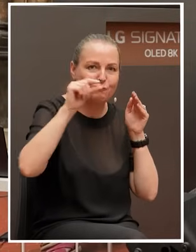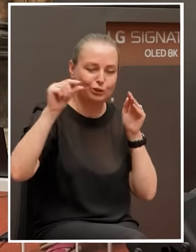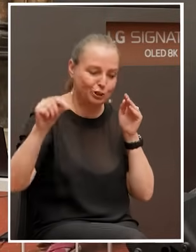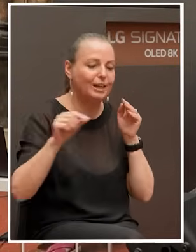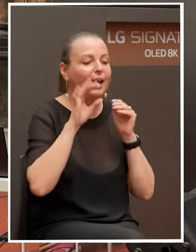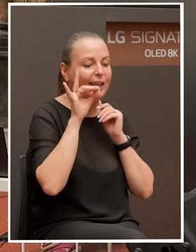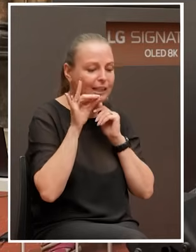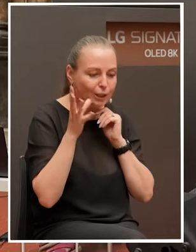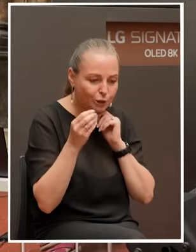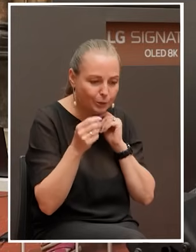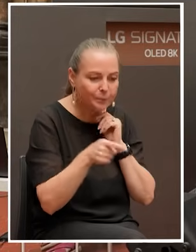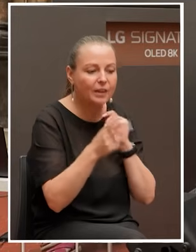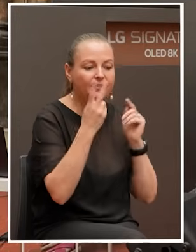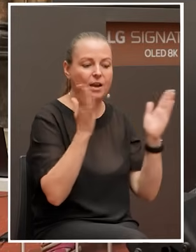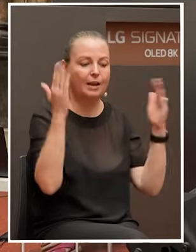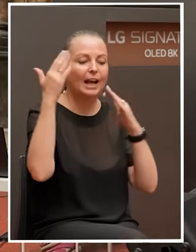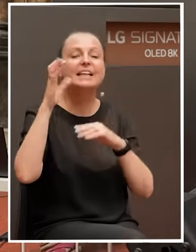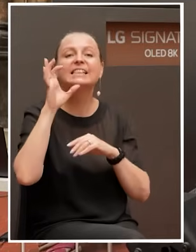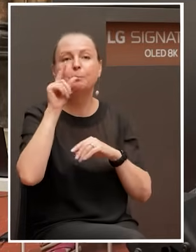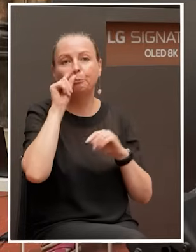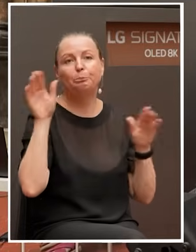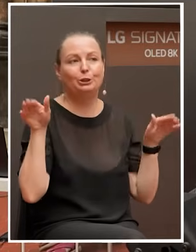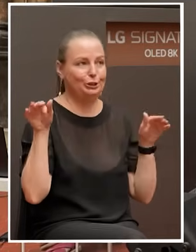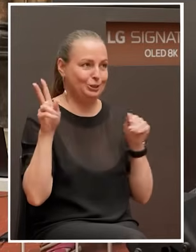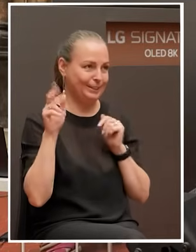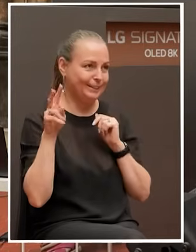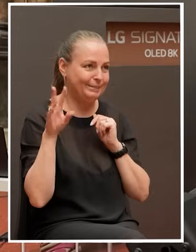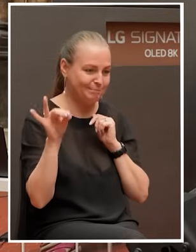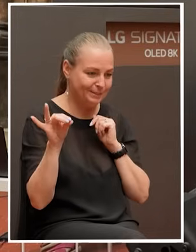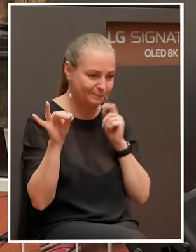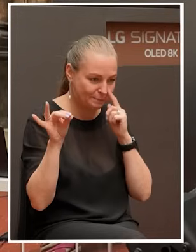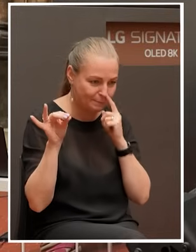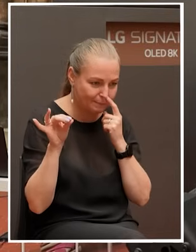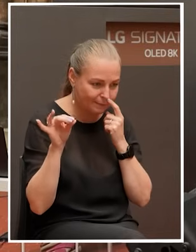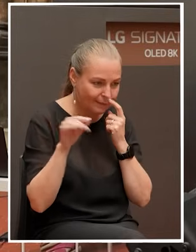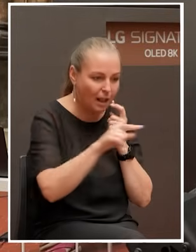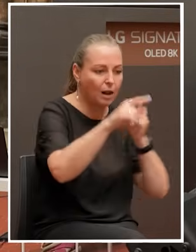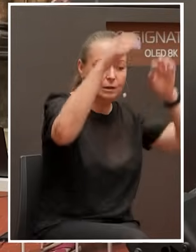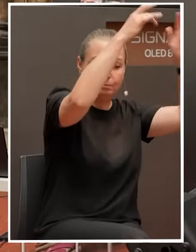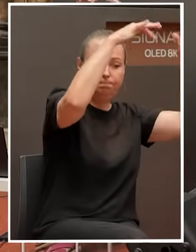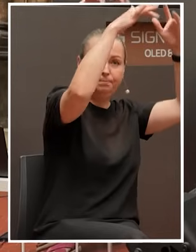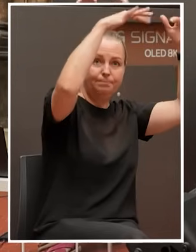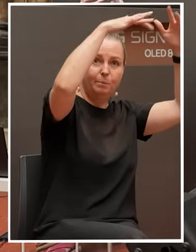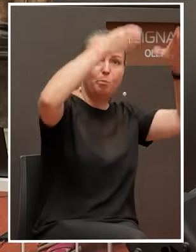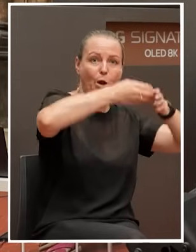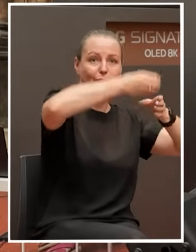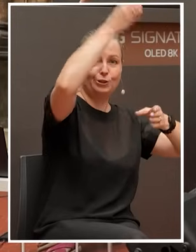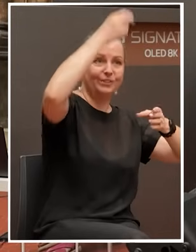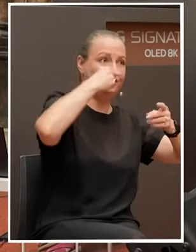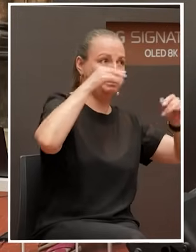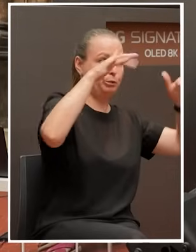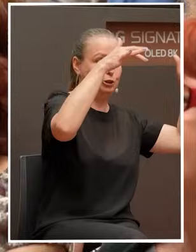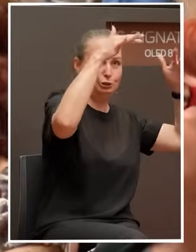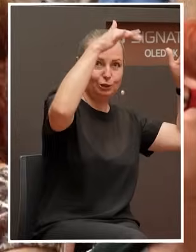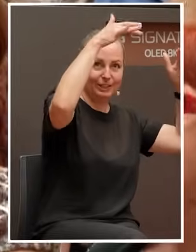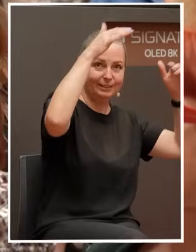И это две картины с птичками. Птички около башни в левом верхнем углу.